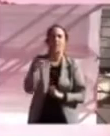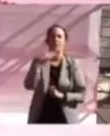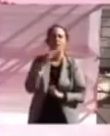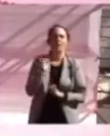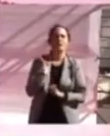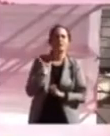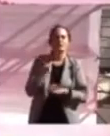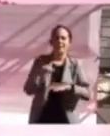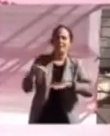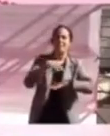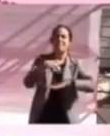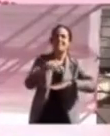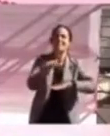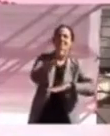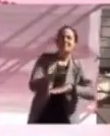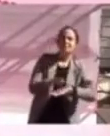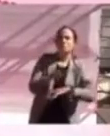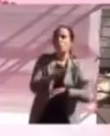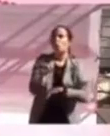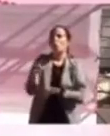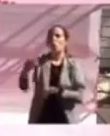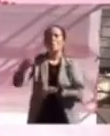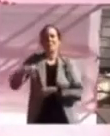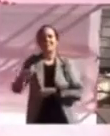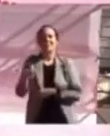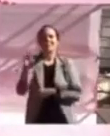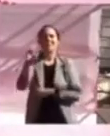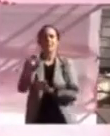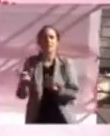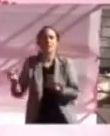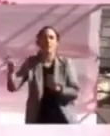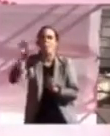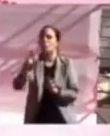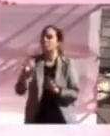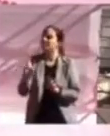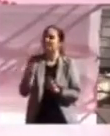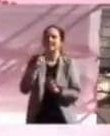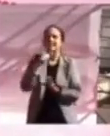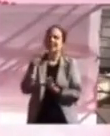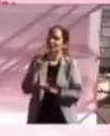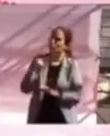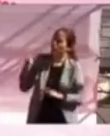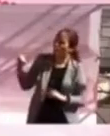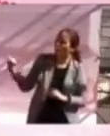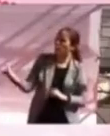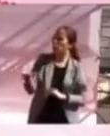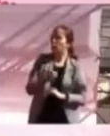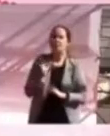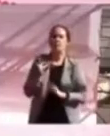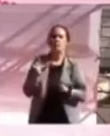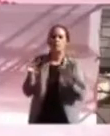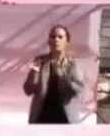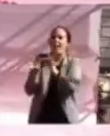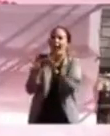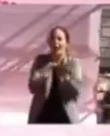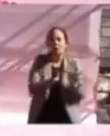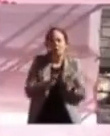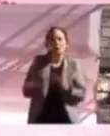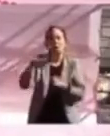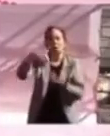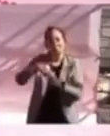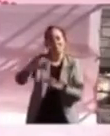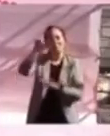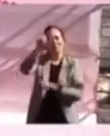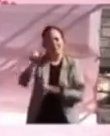presidente di regione abbiamo bisogno di tutti abbiamo bisogno di un grande patto paese e io sono convinto che la cgil